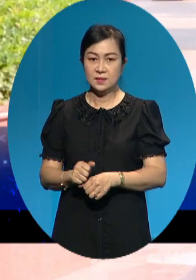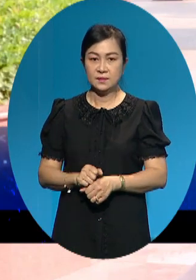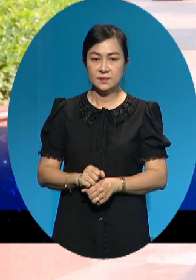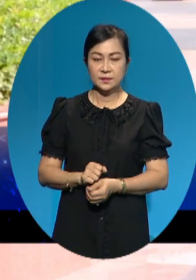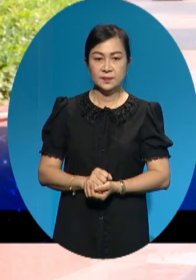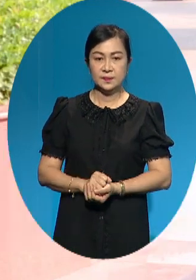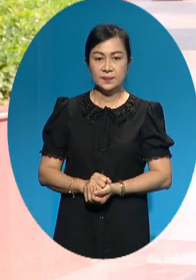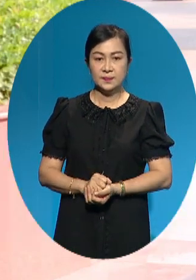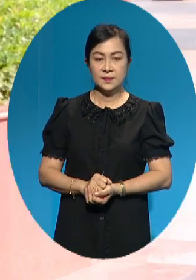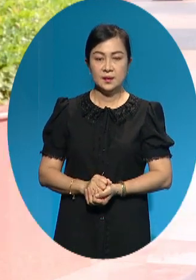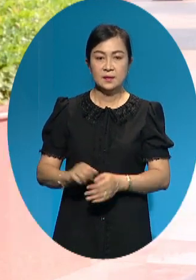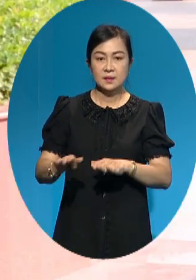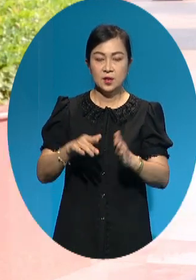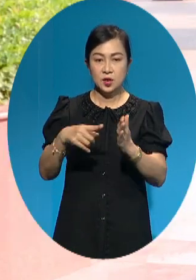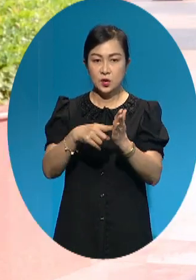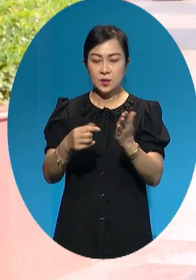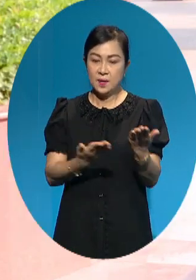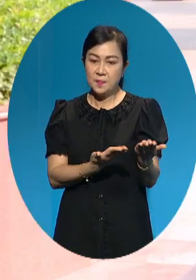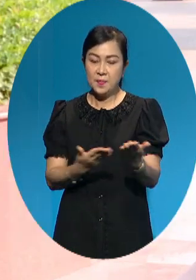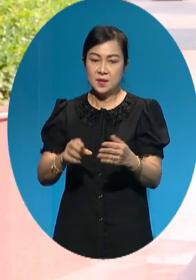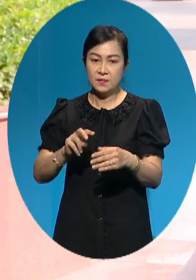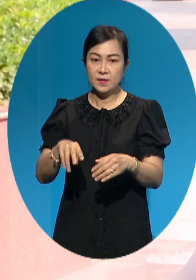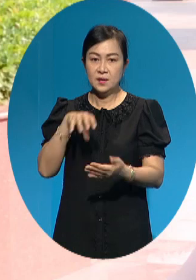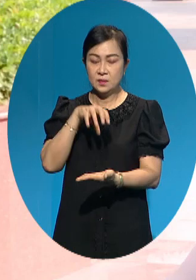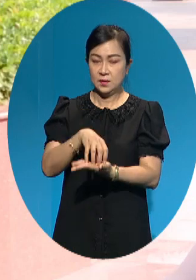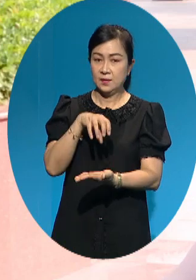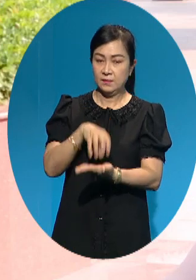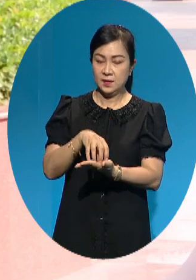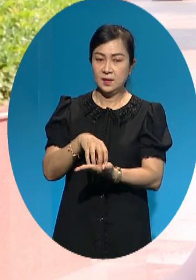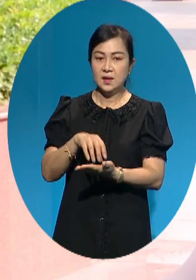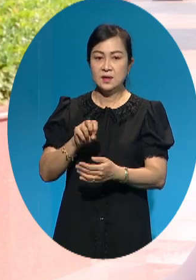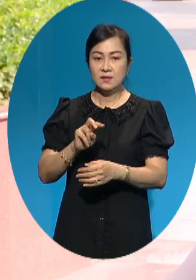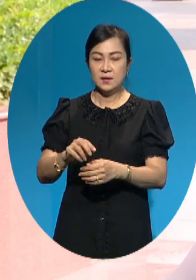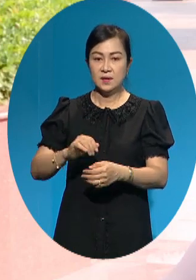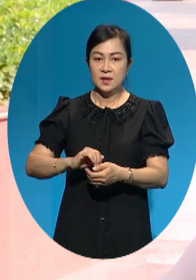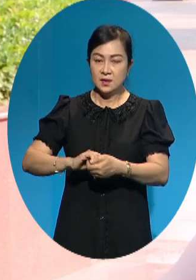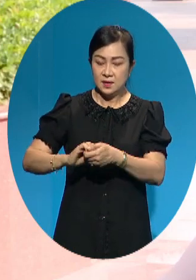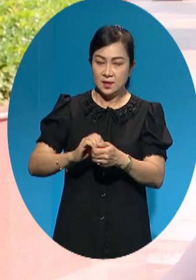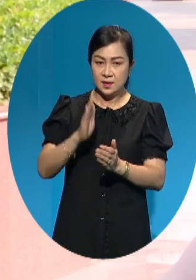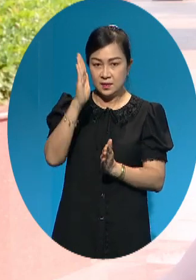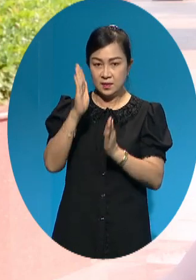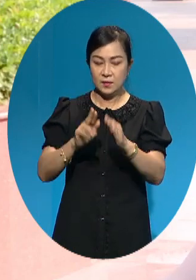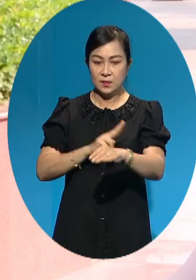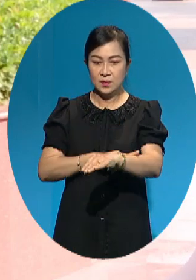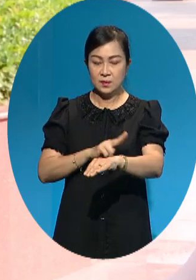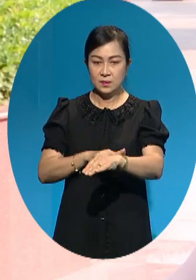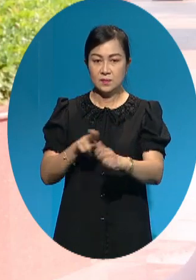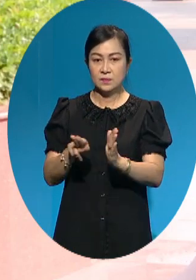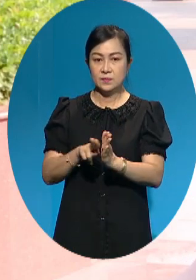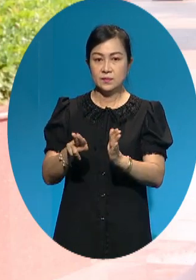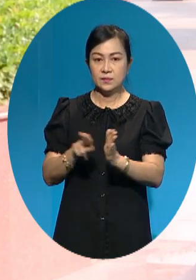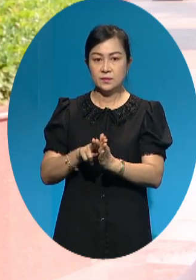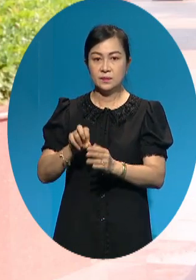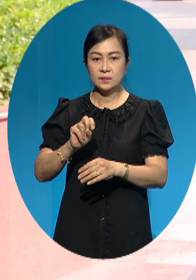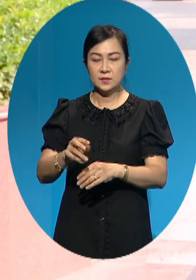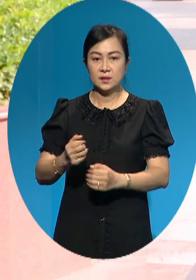cũng thực hiện các nội dung mời các đơn vị trú đóng trên địa bàn và các đơn vị kết nghĩa với thành phố, các lực lượng vũ trang, các lực lượng ở các